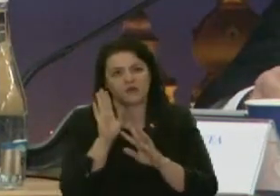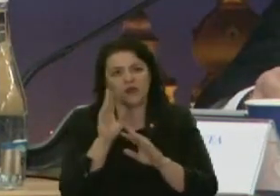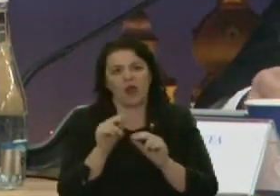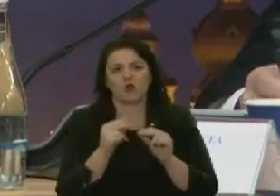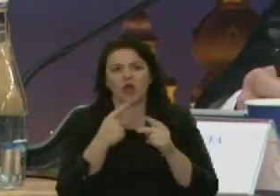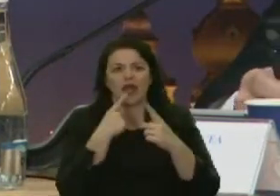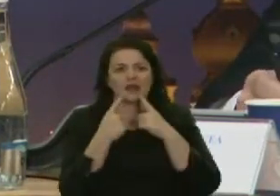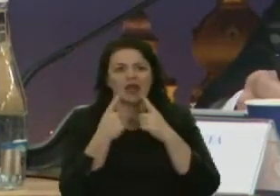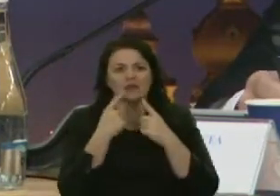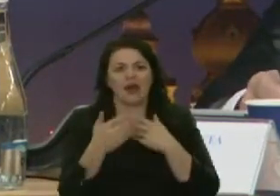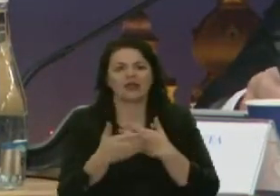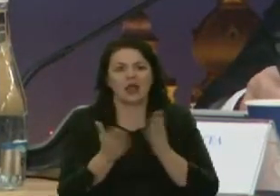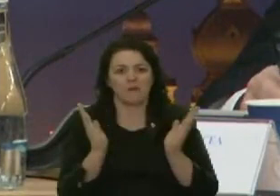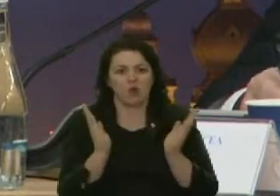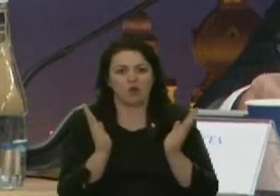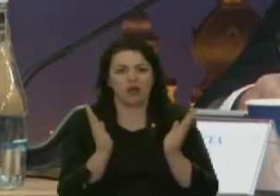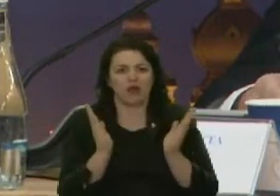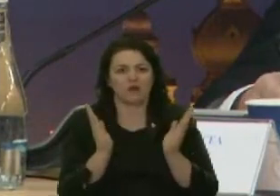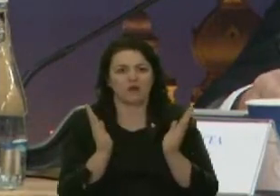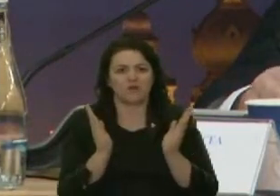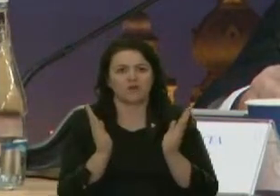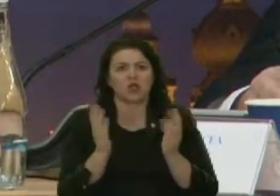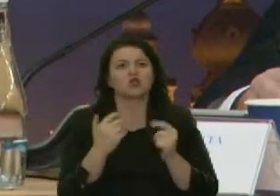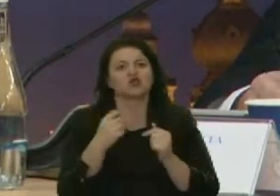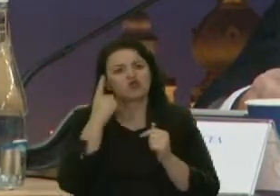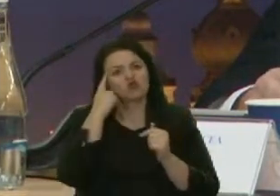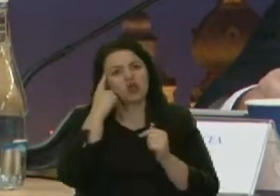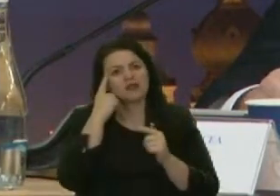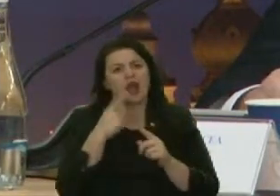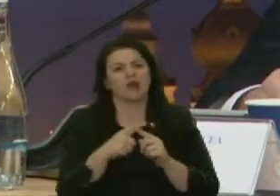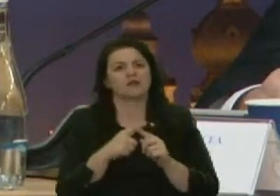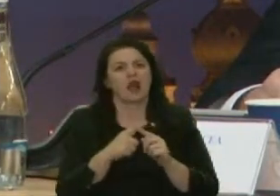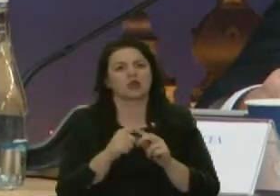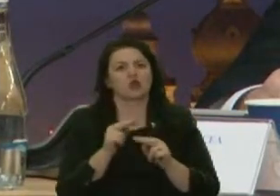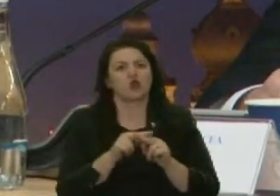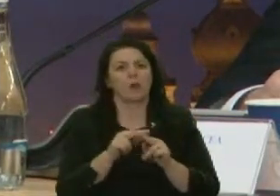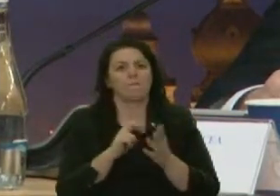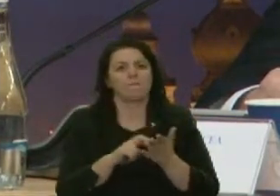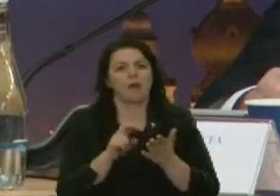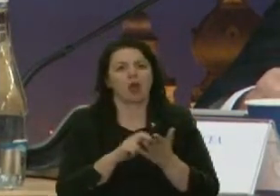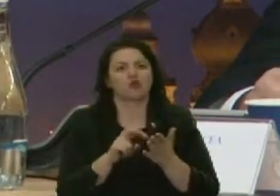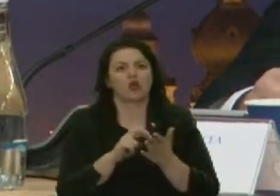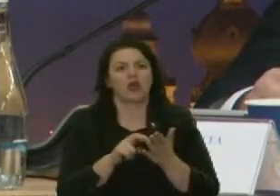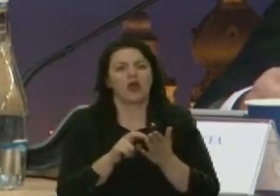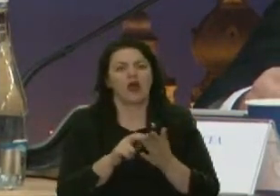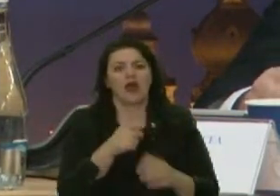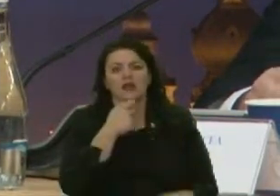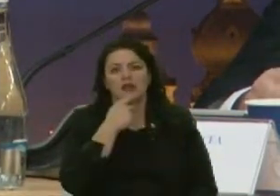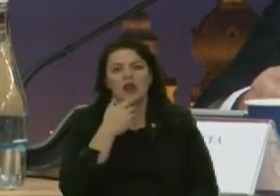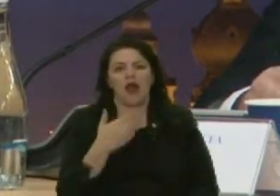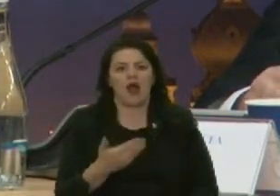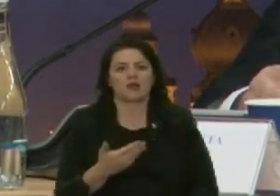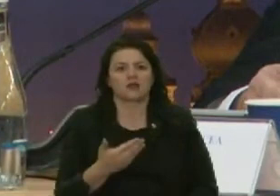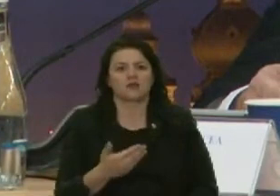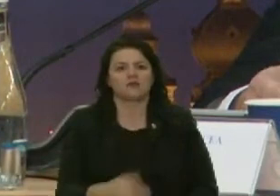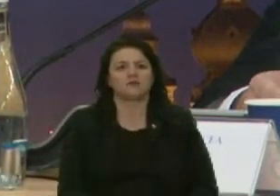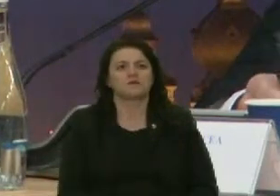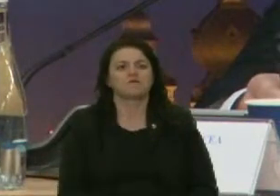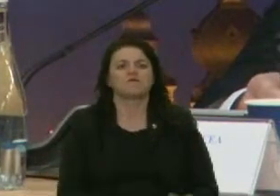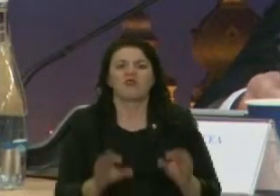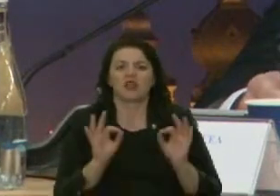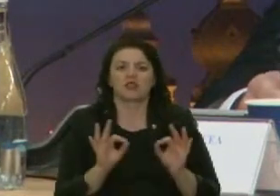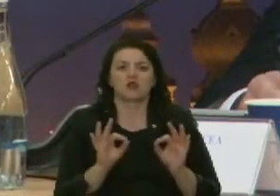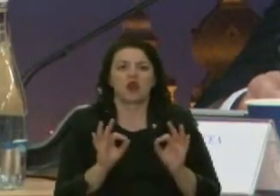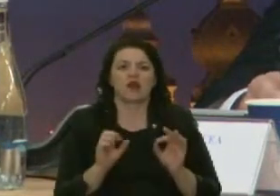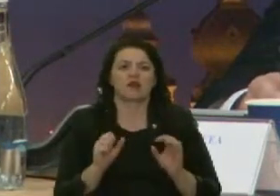punem în dezbatere publică și după care știți exact cum mergem de la an la an ce pot să vă asigur